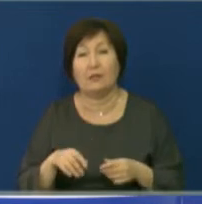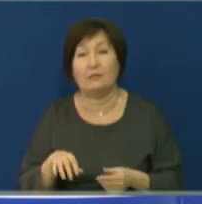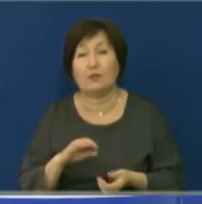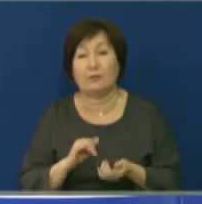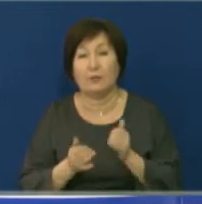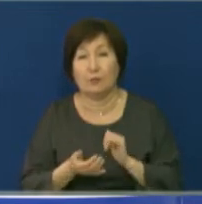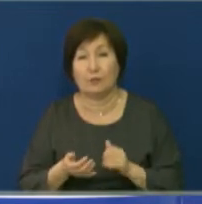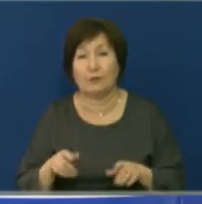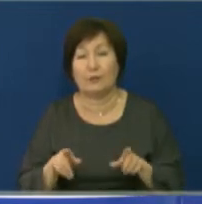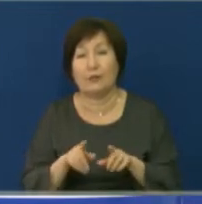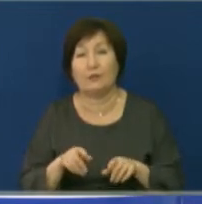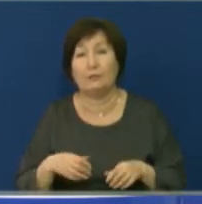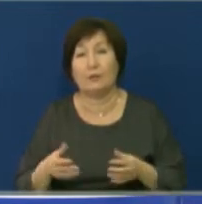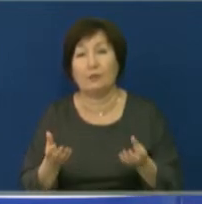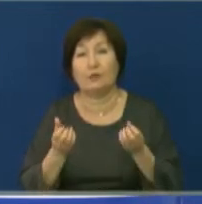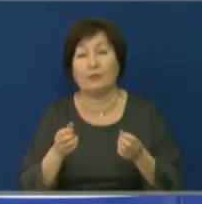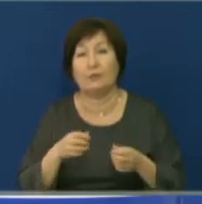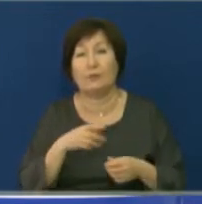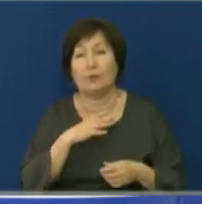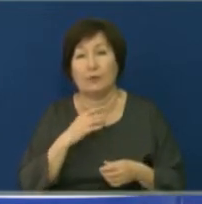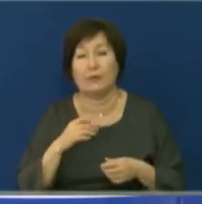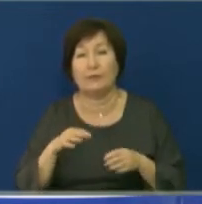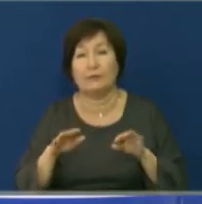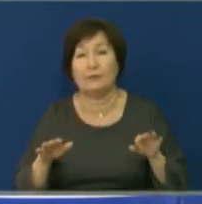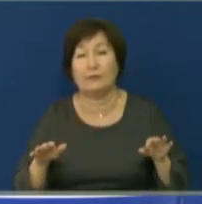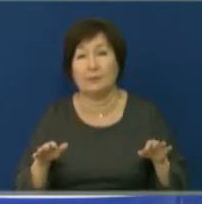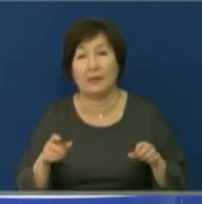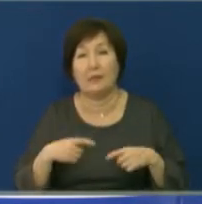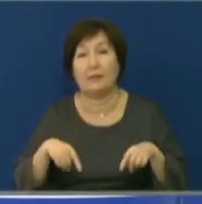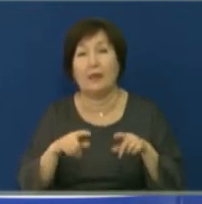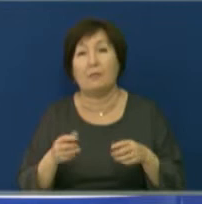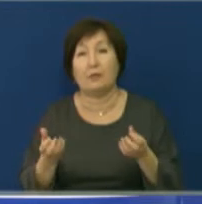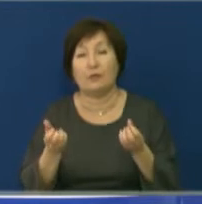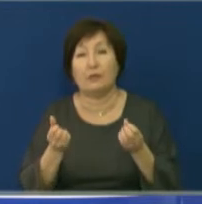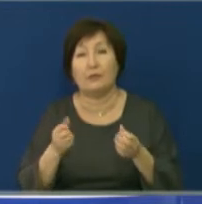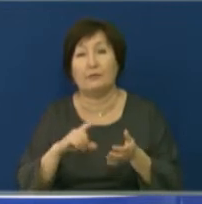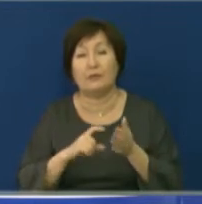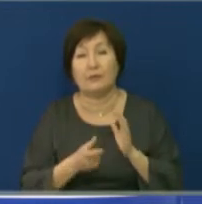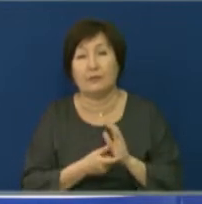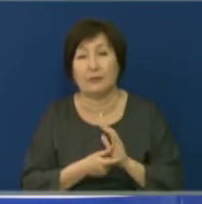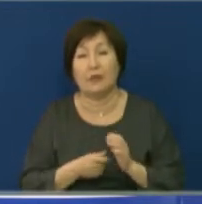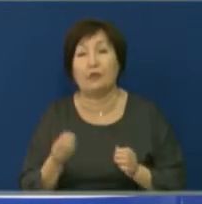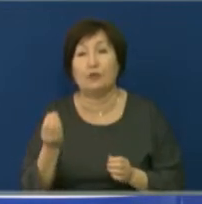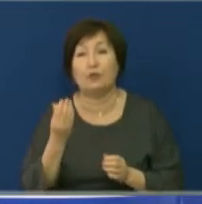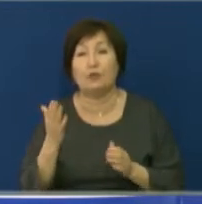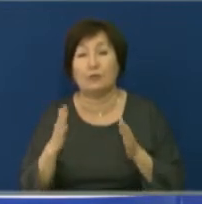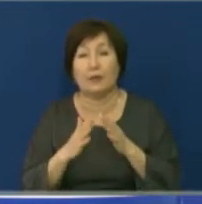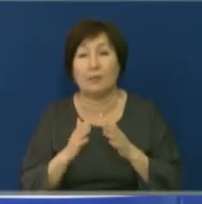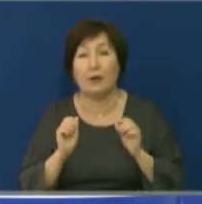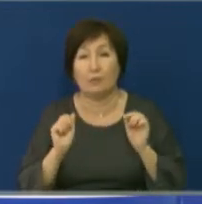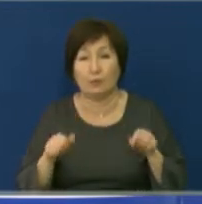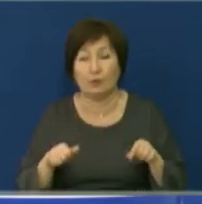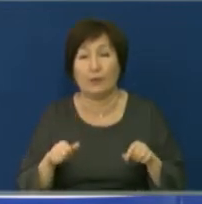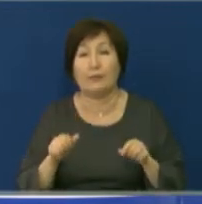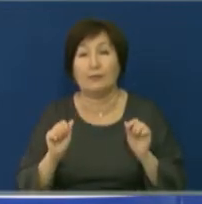области малообеспеченные и многодетные мамы получают не просто квартиры, а собственные дома с приусадебными участками, где можно